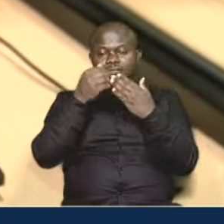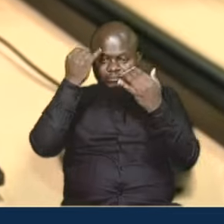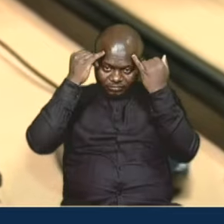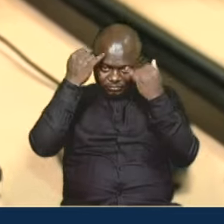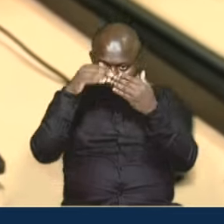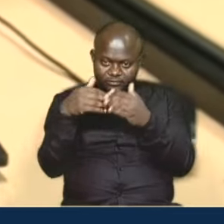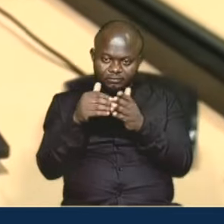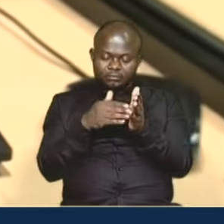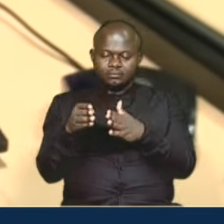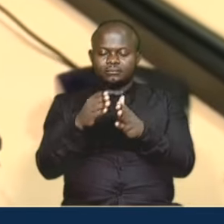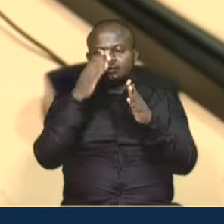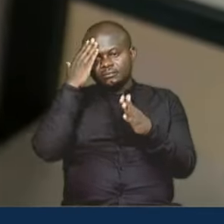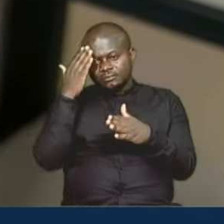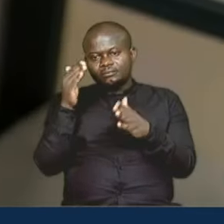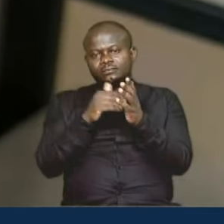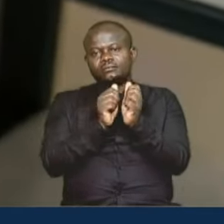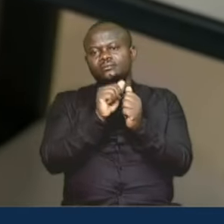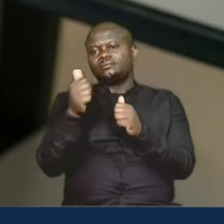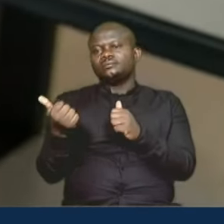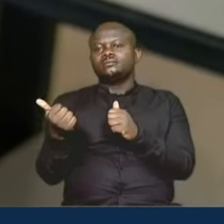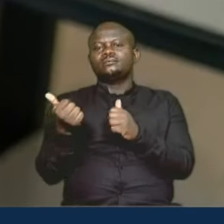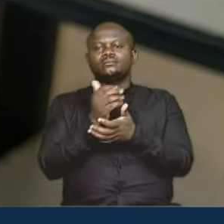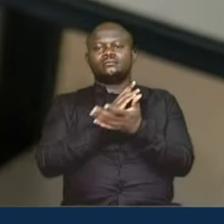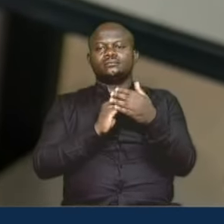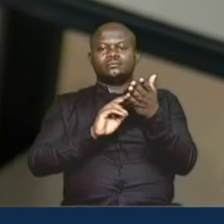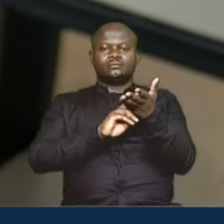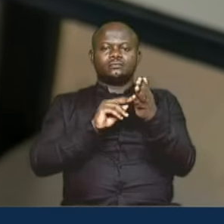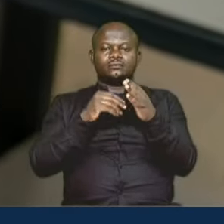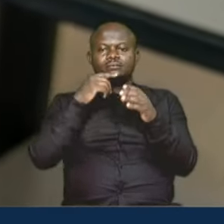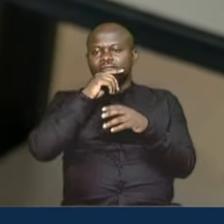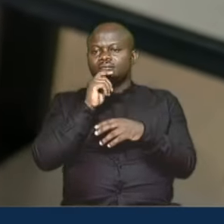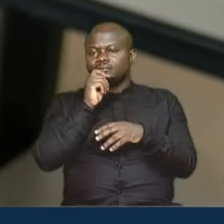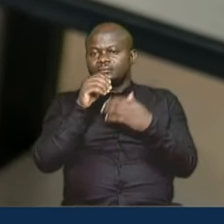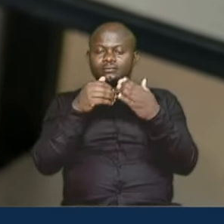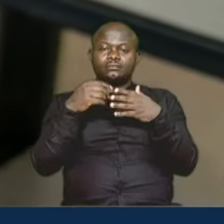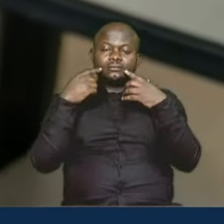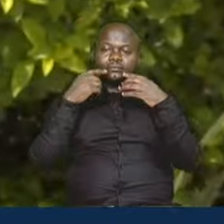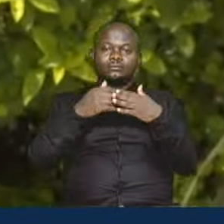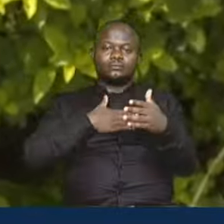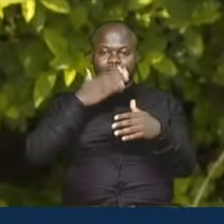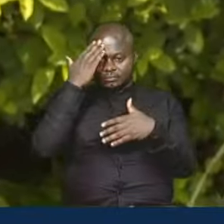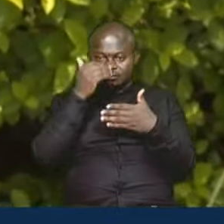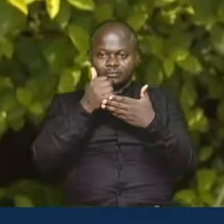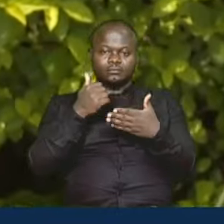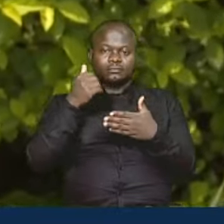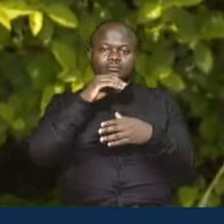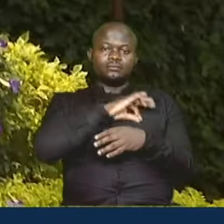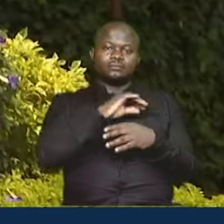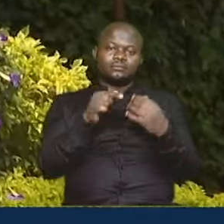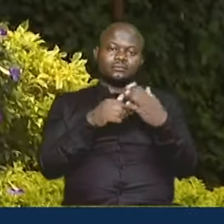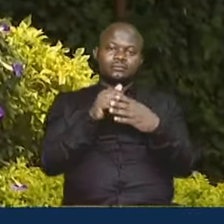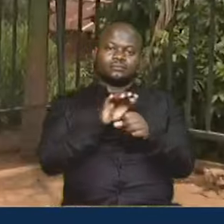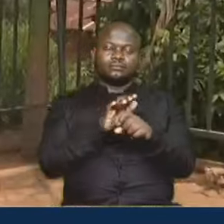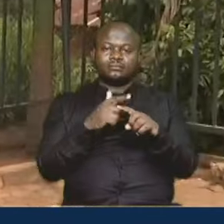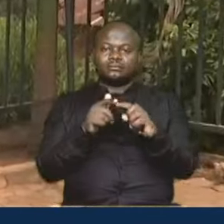ibitekerezo, inzira yo kumenyana n'ibindi. Bamwe mu bakoresha imbuga nkoranyambaga bavuga ko bazishimira kuko zibafasha kunguka ibintu bitandukanye ariko